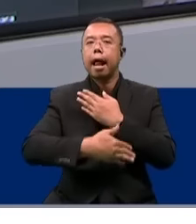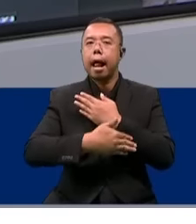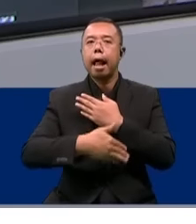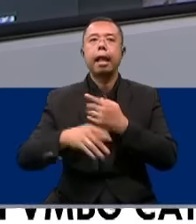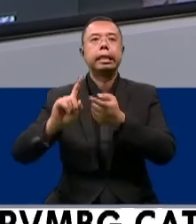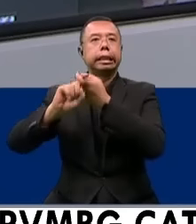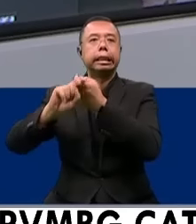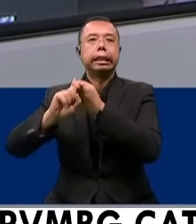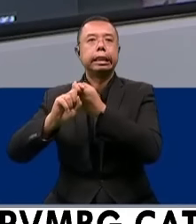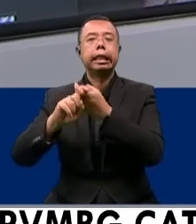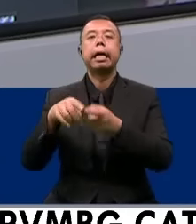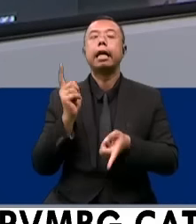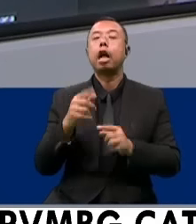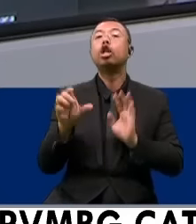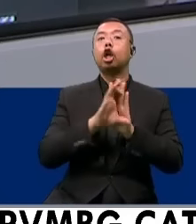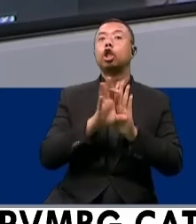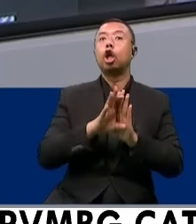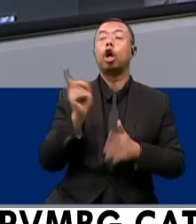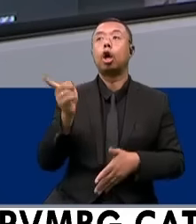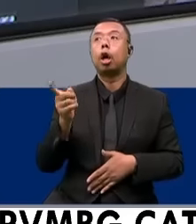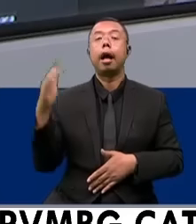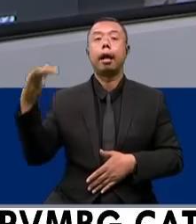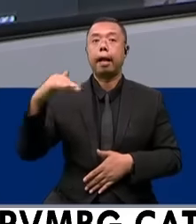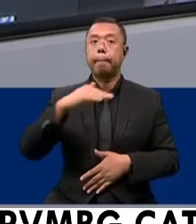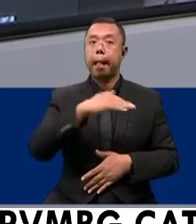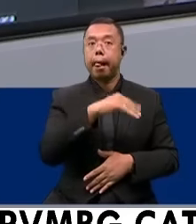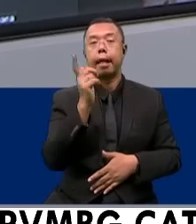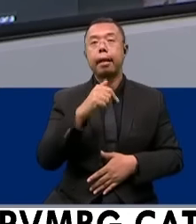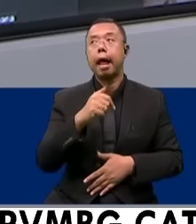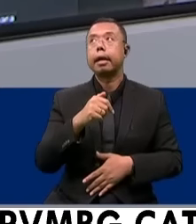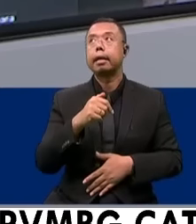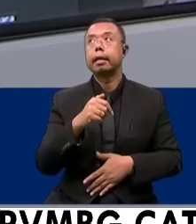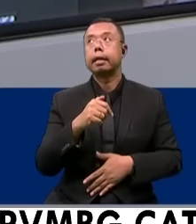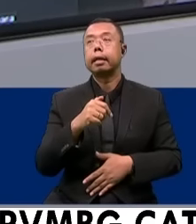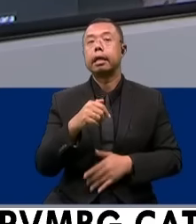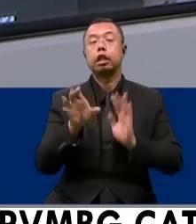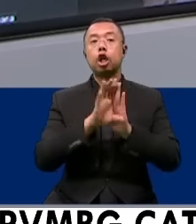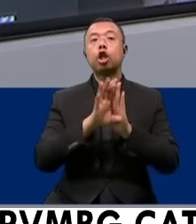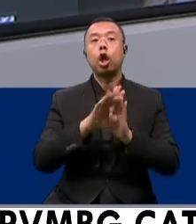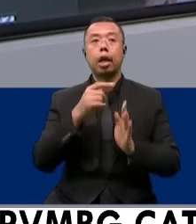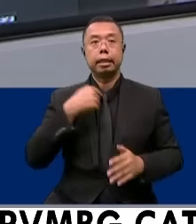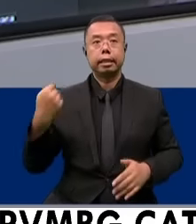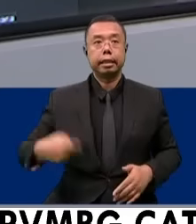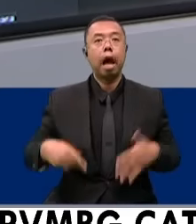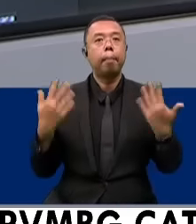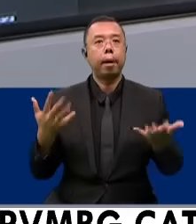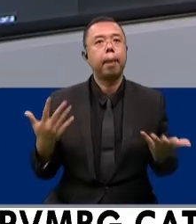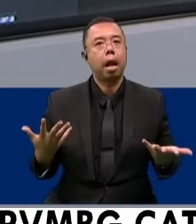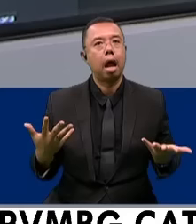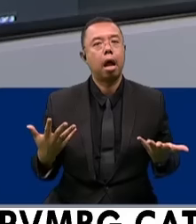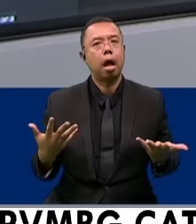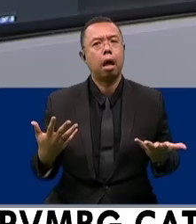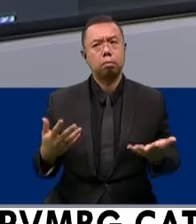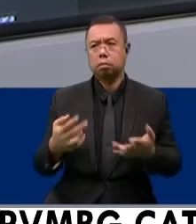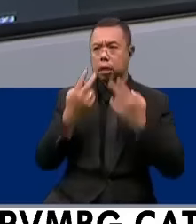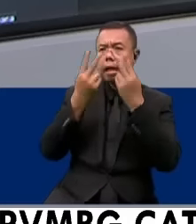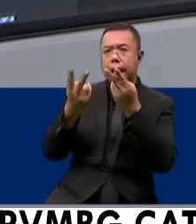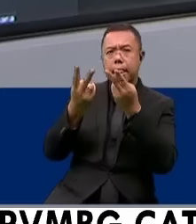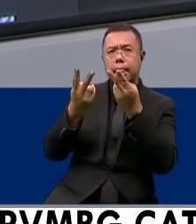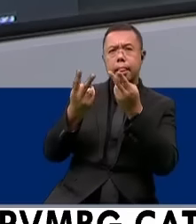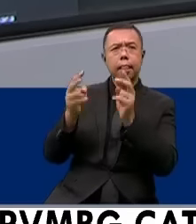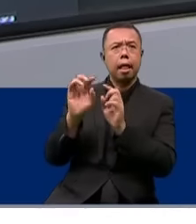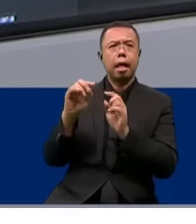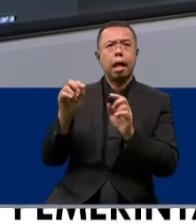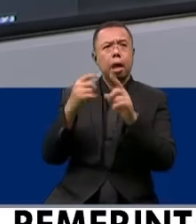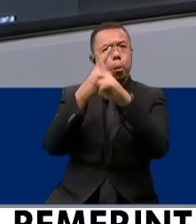Katakanlah kapal dari Mitra dagang ya yang paling besar dengan Indonesia misalnya Tiongkok Prof itu kan tidak akan ditarget